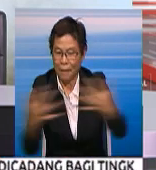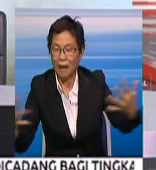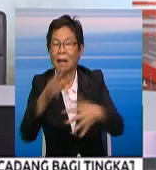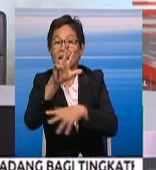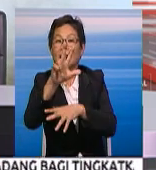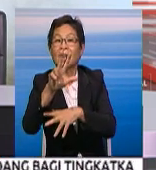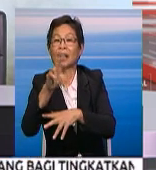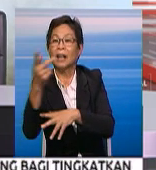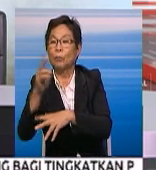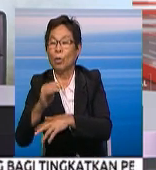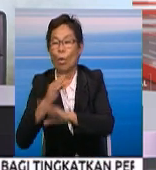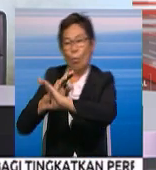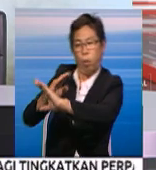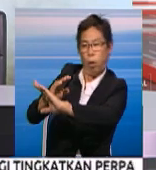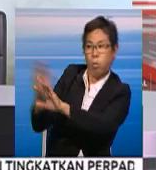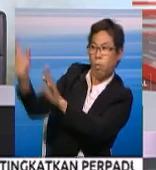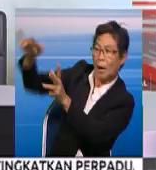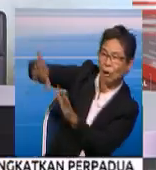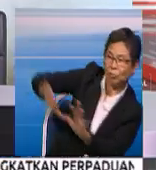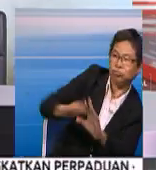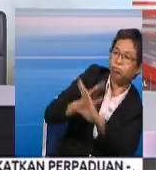menghalang kebakaran terus merebak.